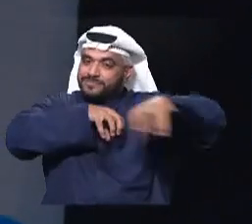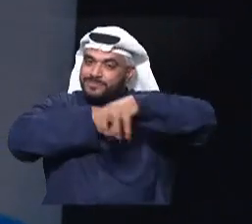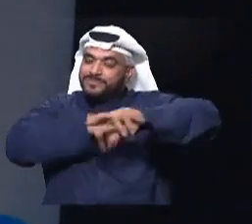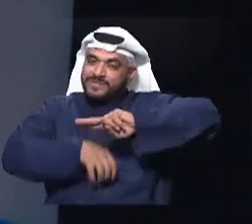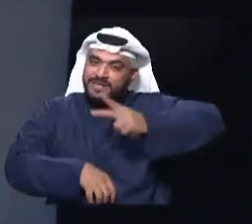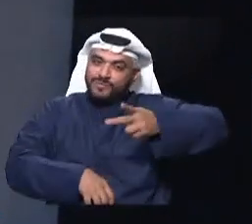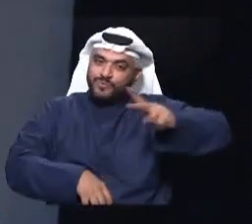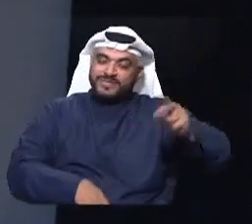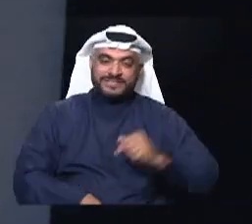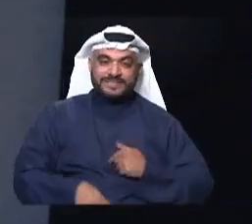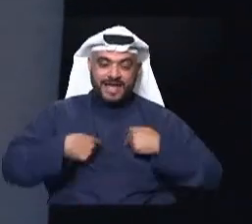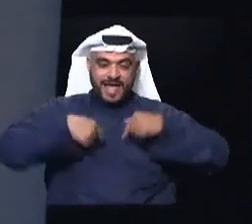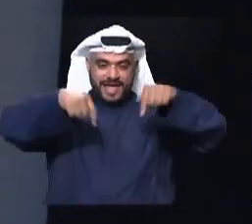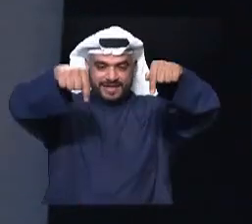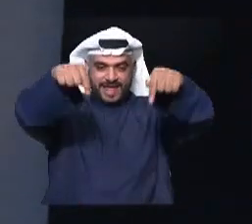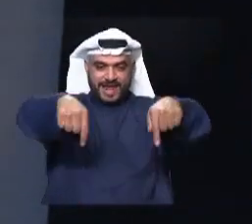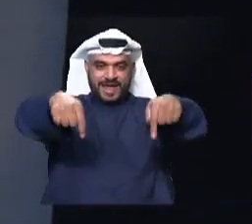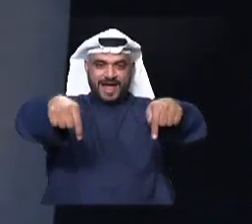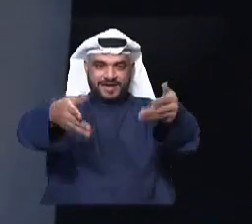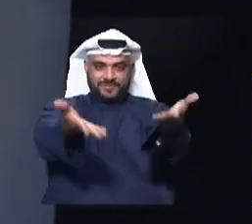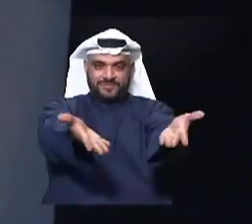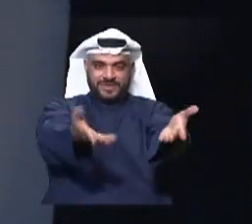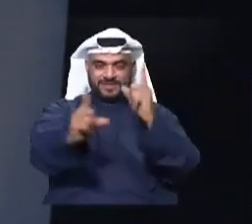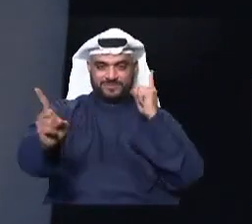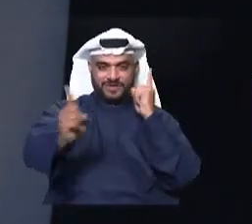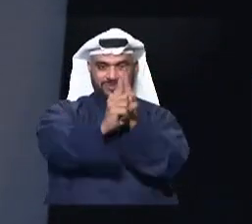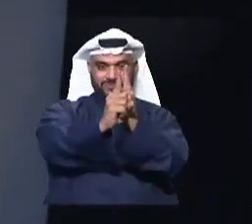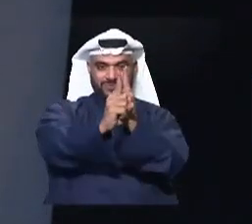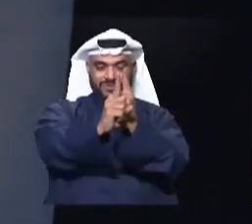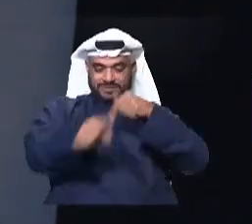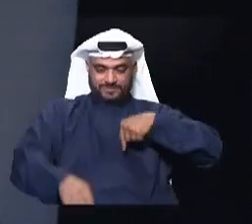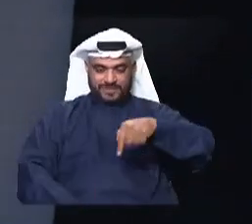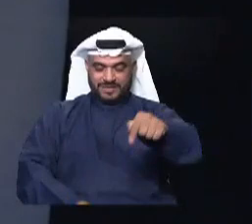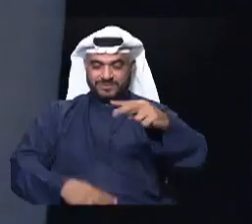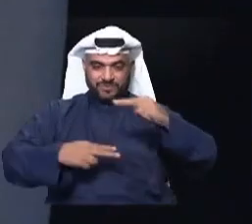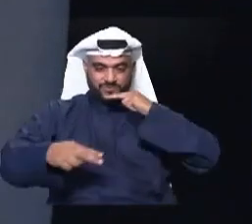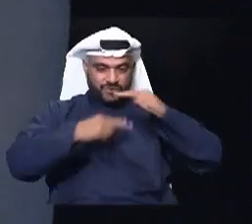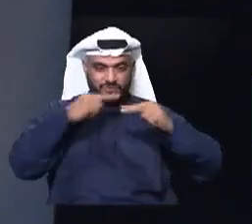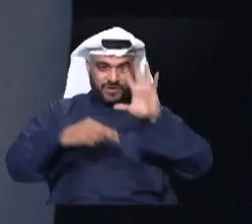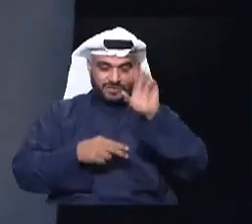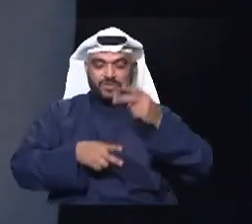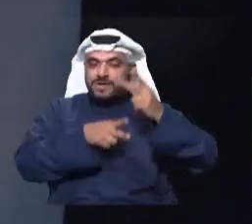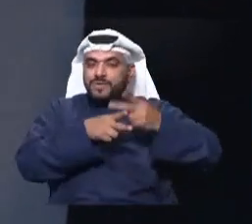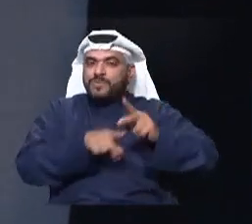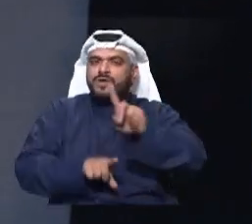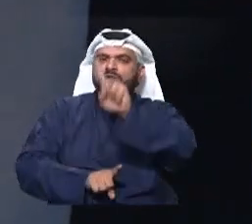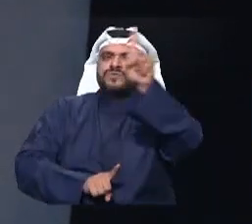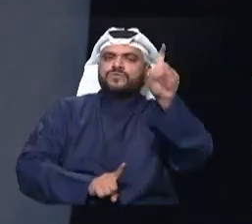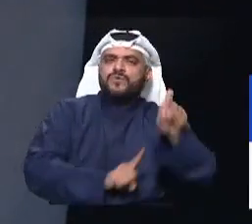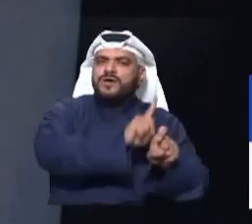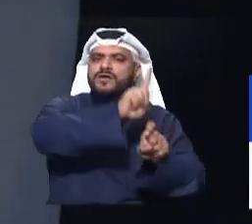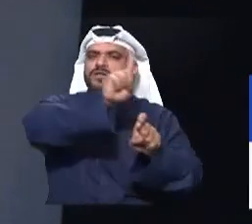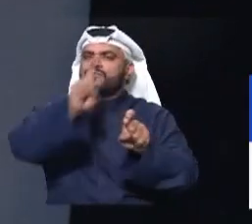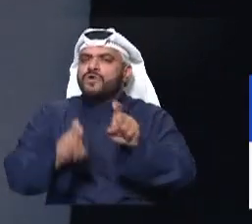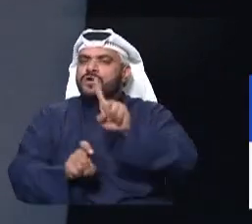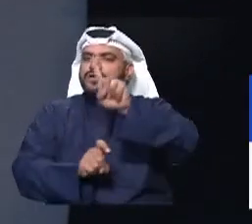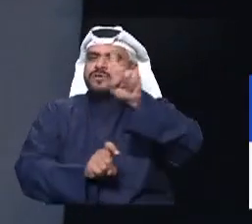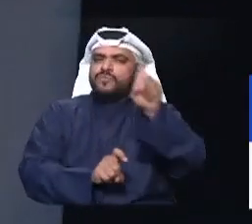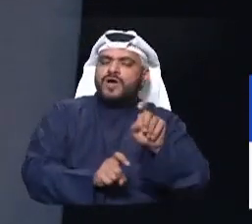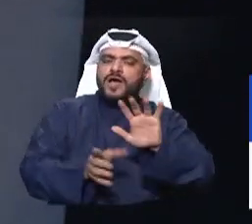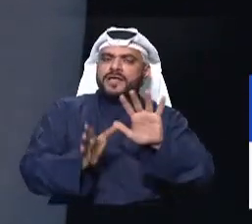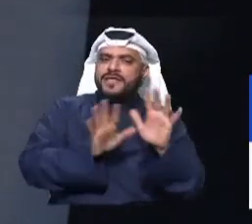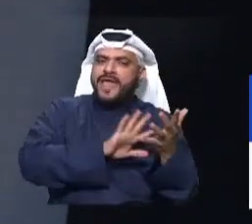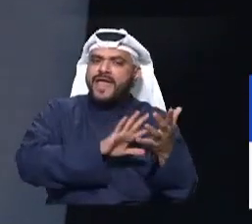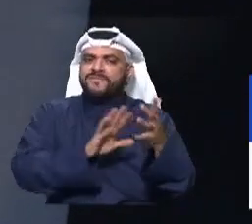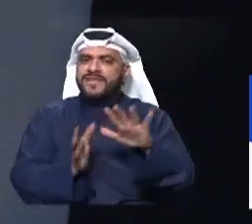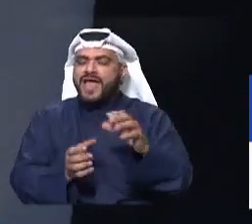القطاعات. الآن هناك في لقاء مرتقب وعشاء عمل، وسوف نناقش الكثير من التحديات والقواسم